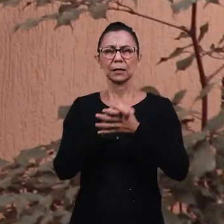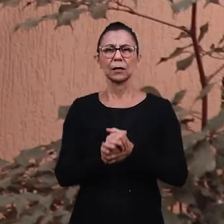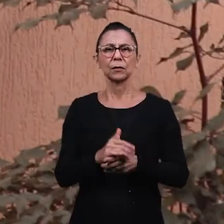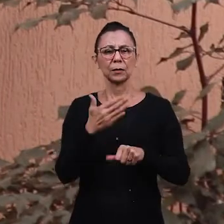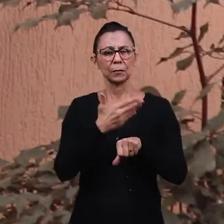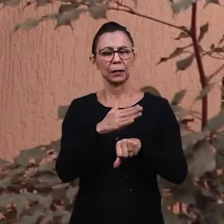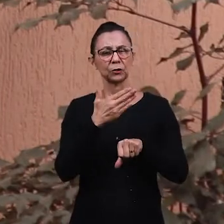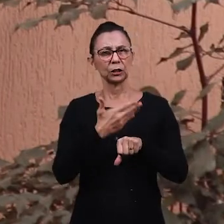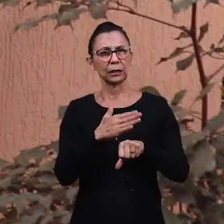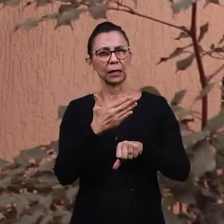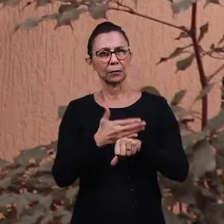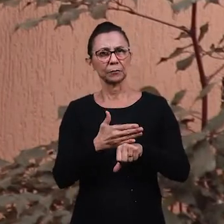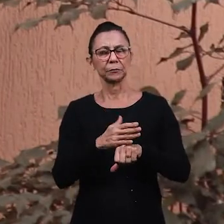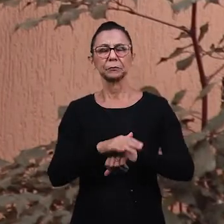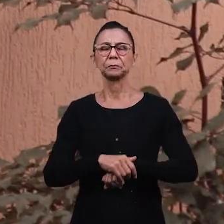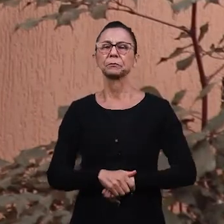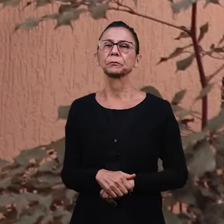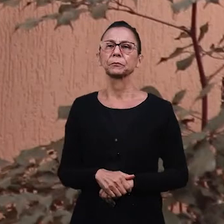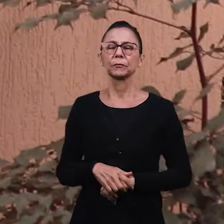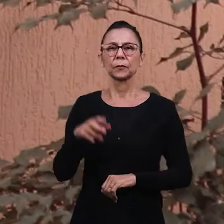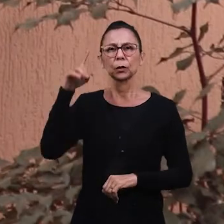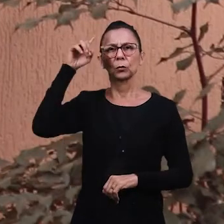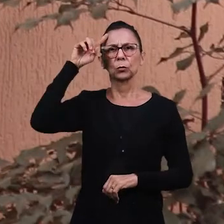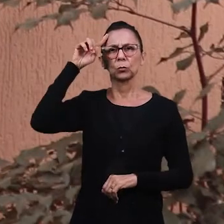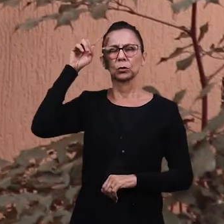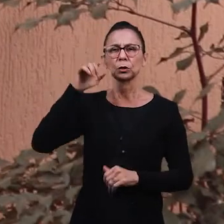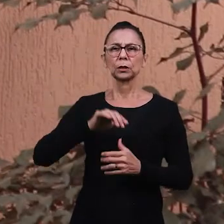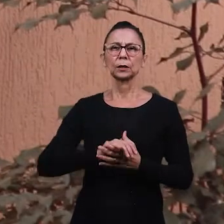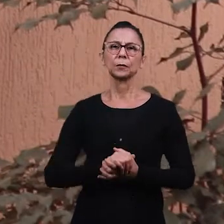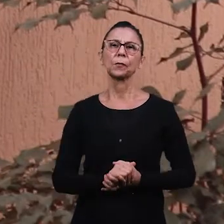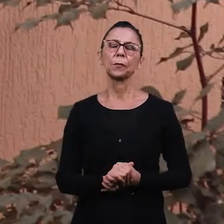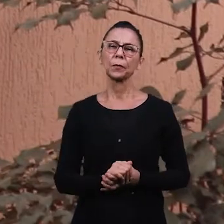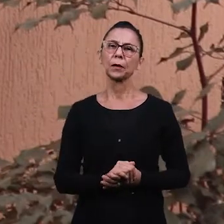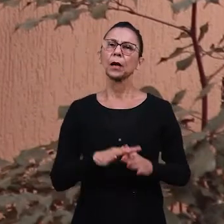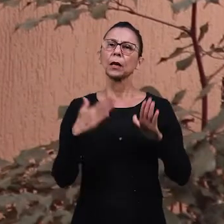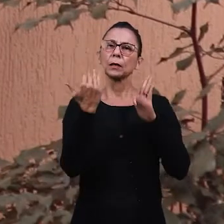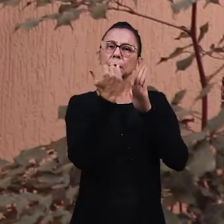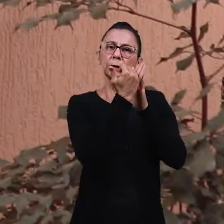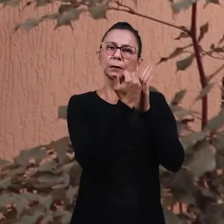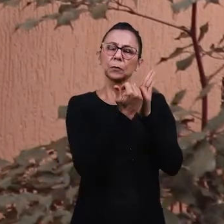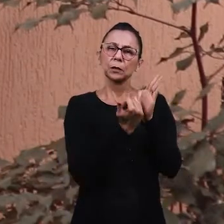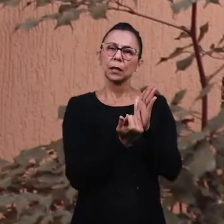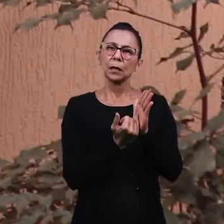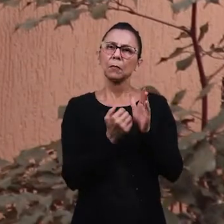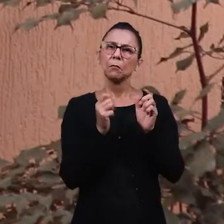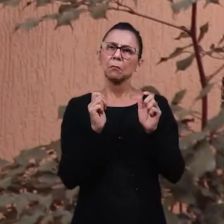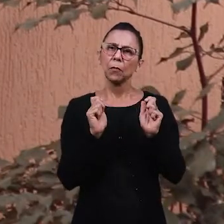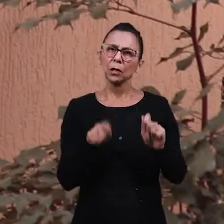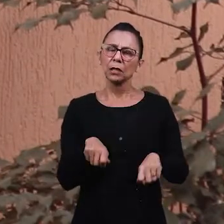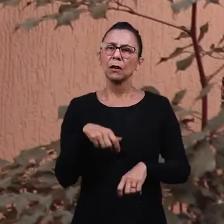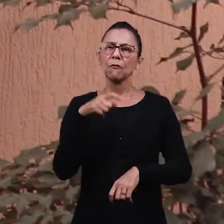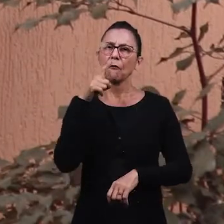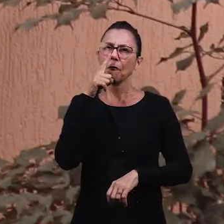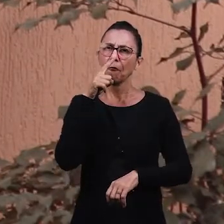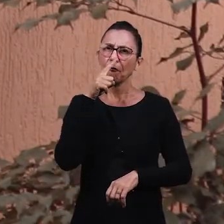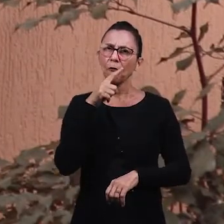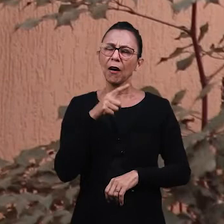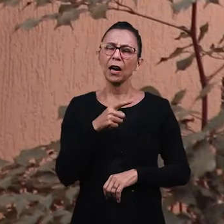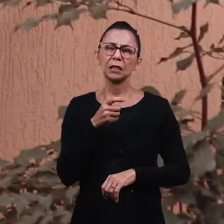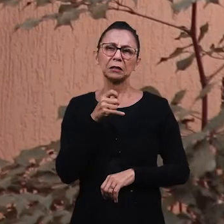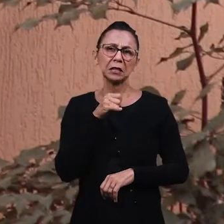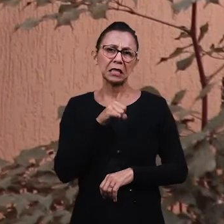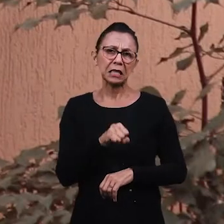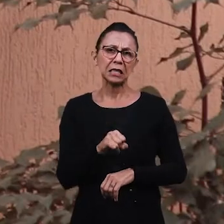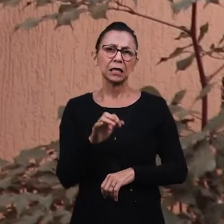dois récupérer toute cette information et l'appliquer dans mon jour, de tous les jours.